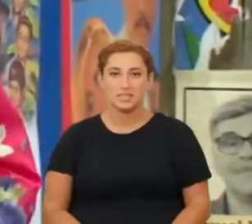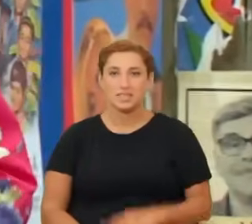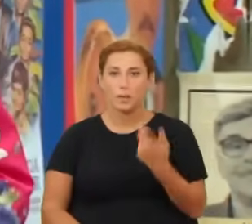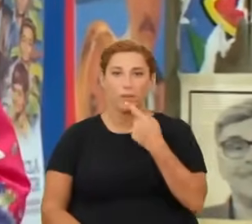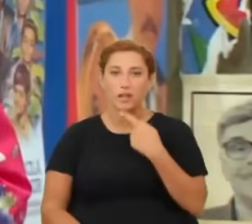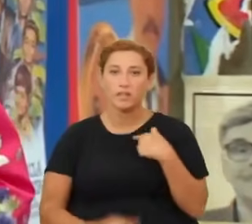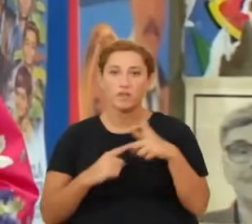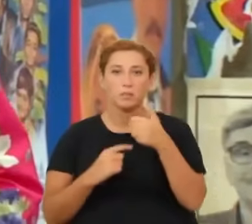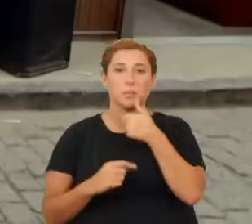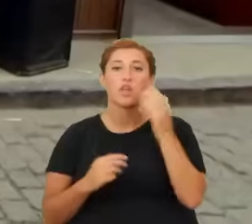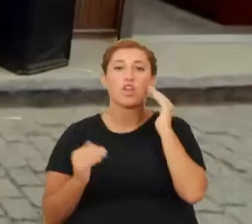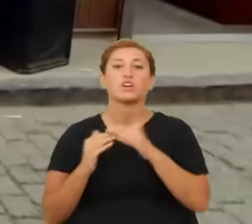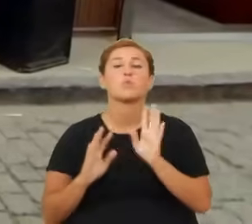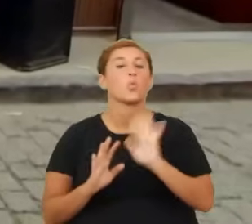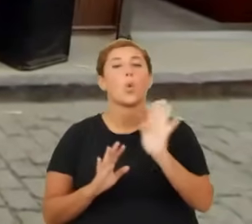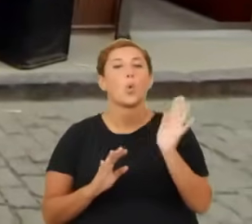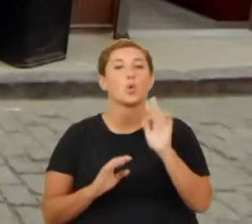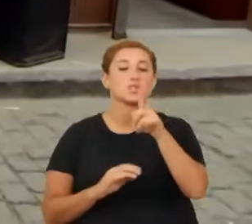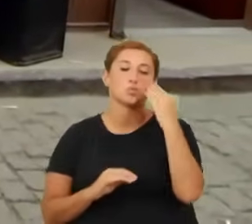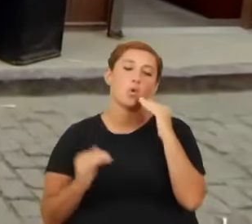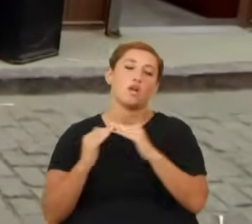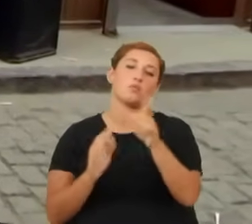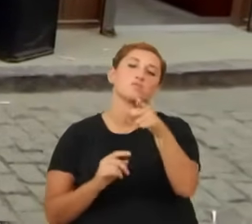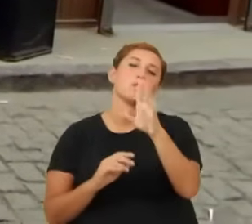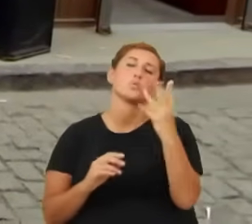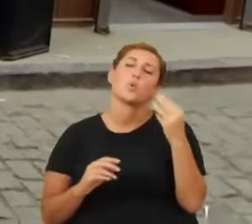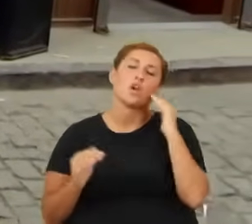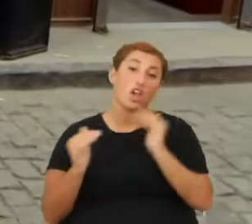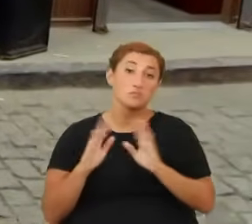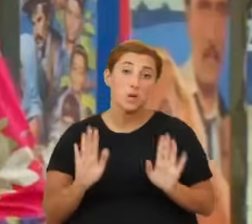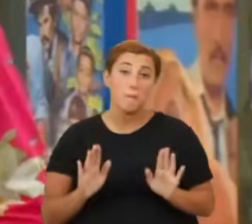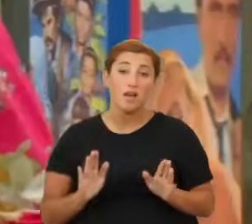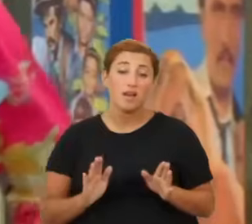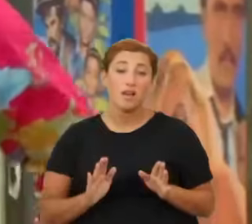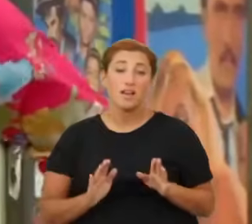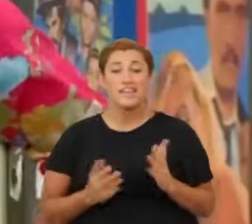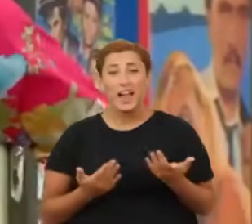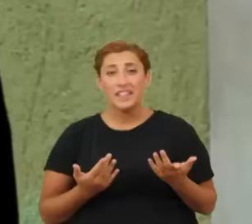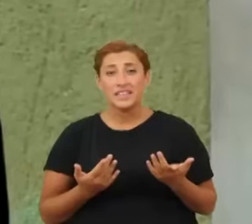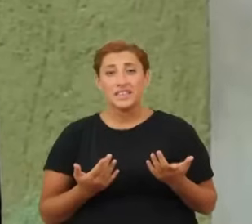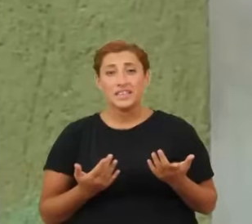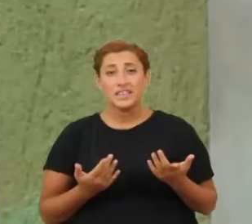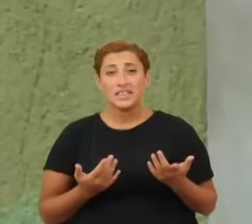niye öyle dediniz Fehmi baba? Yakışmamış mı? Yok yok, sana çok yakışmış. Sana çok yakışmış da... Yani...